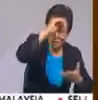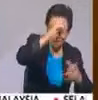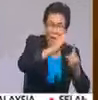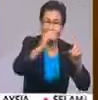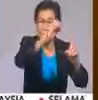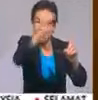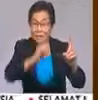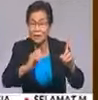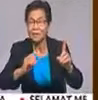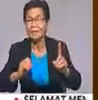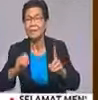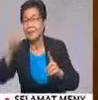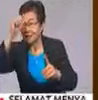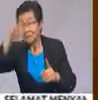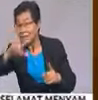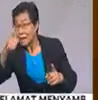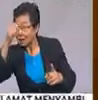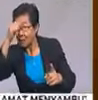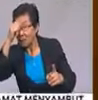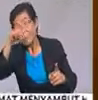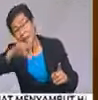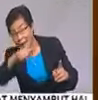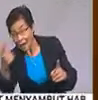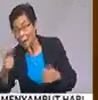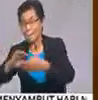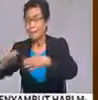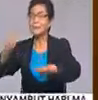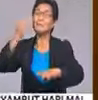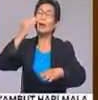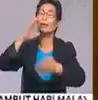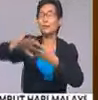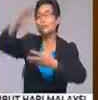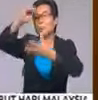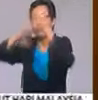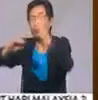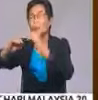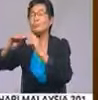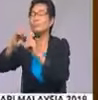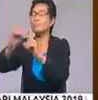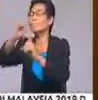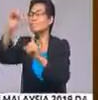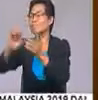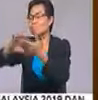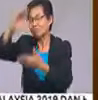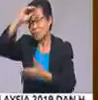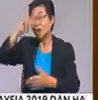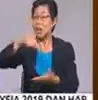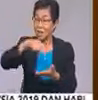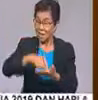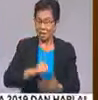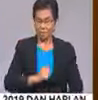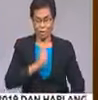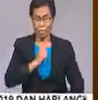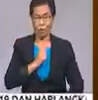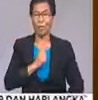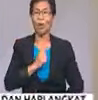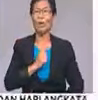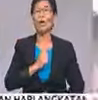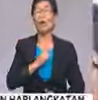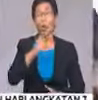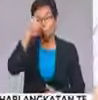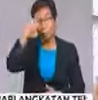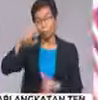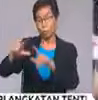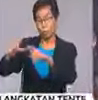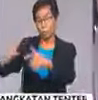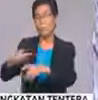sepenuhnya bahasa Melayu. Jadi saya rasa itu adalah satu kebanggaan bagi golongan bukan Melayu lah.